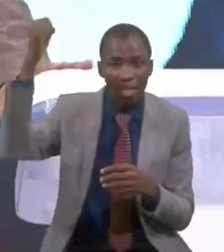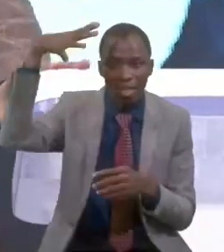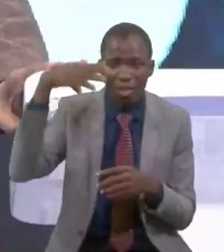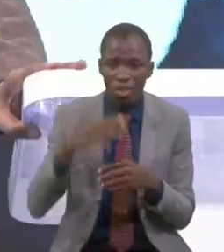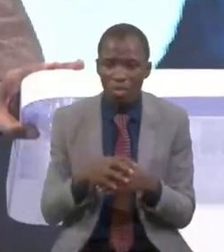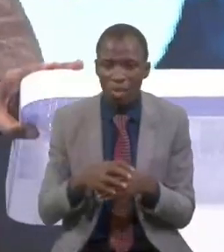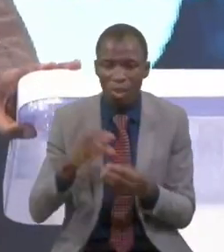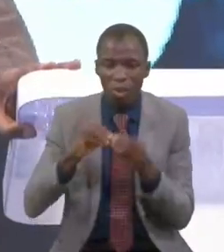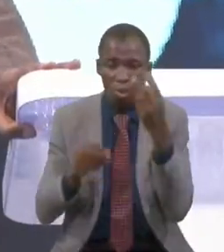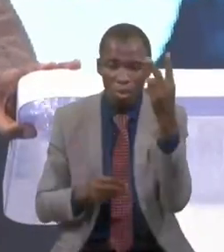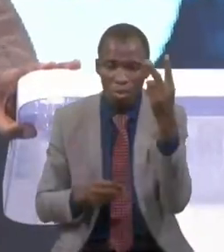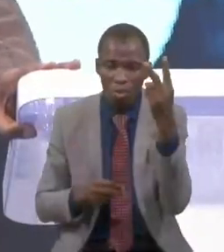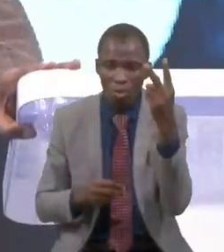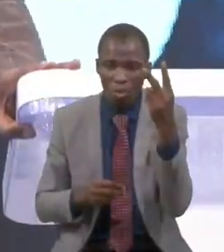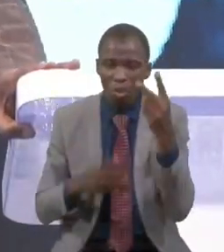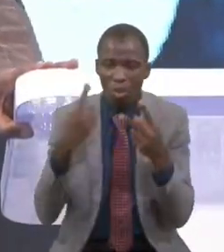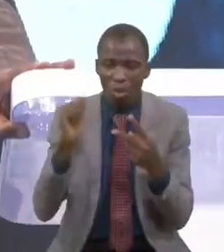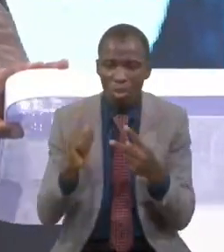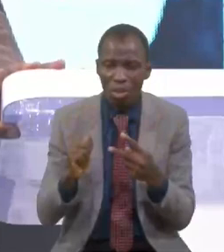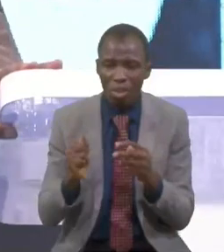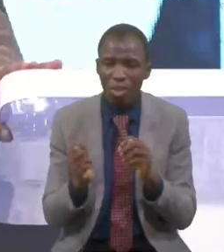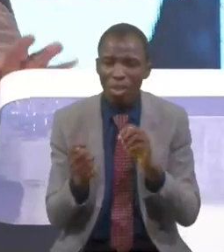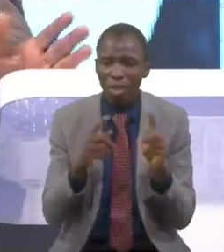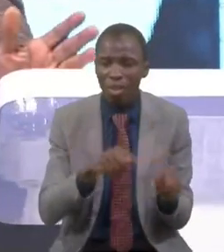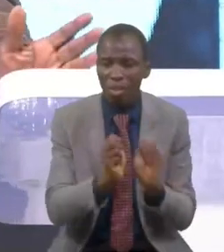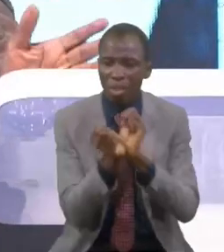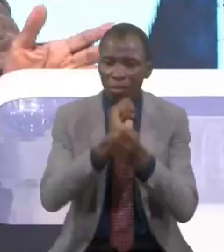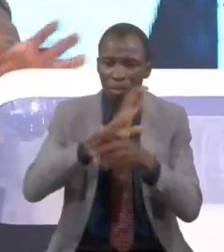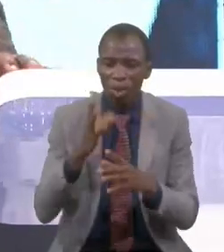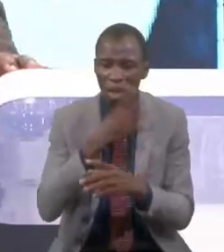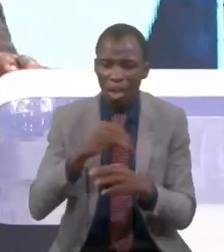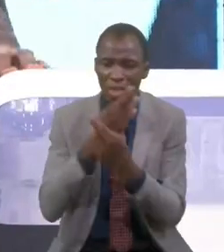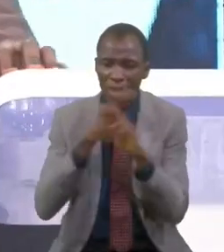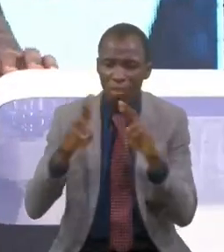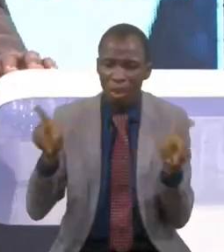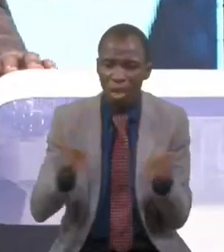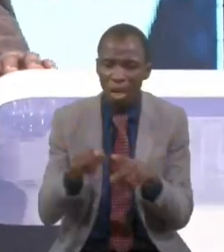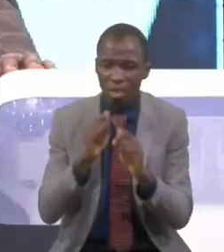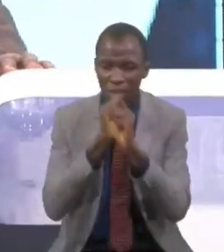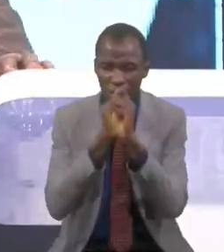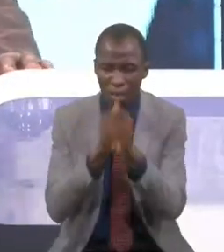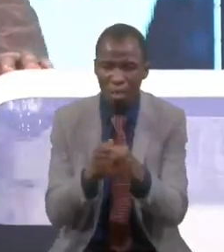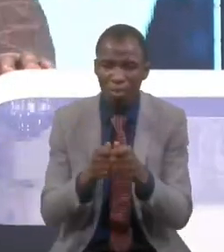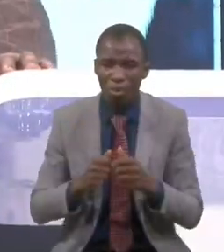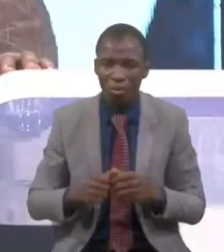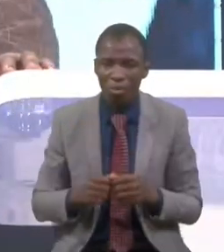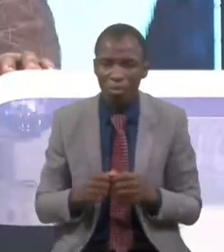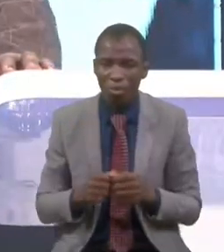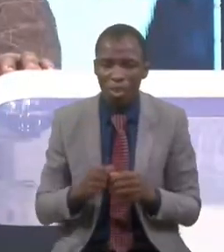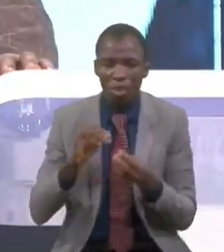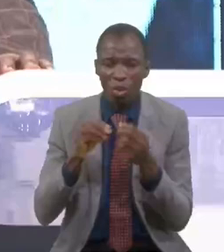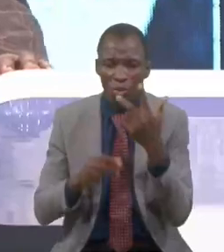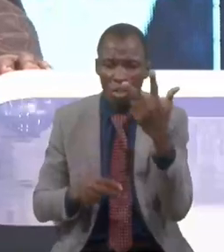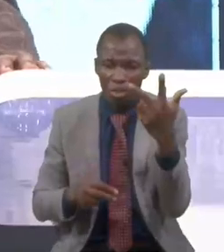numéro 2 le don de la transformation et de la rédemption